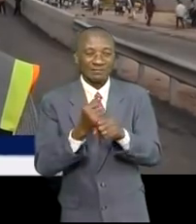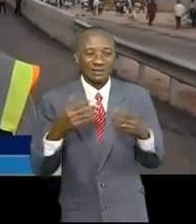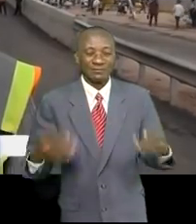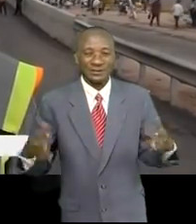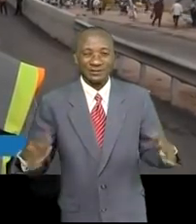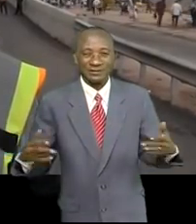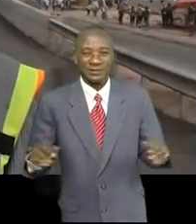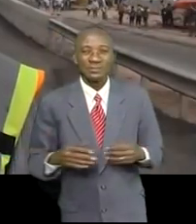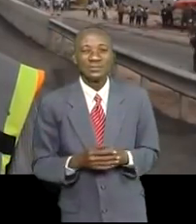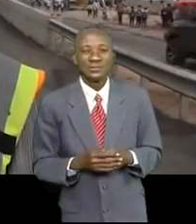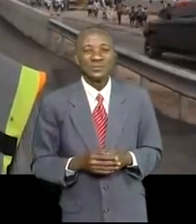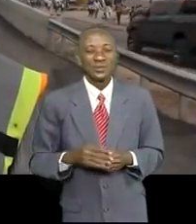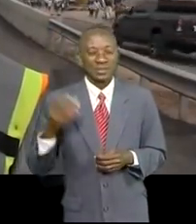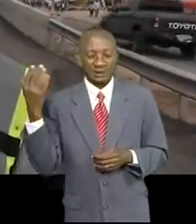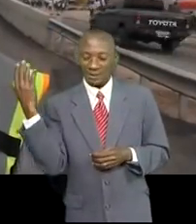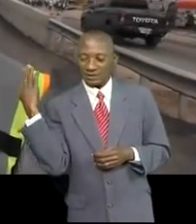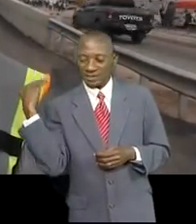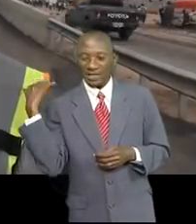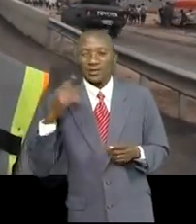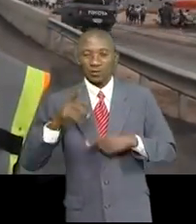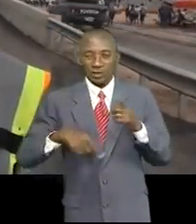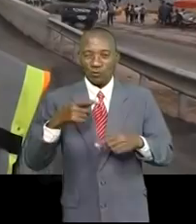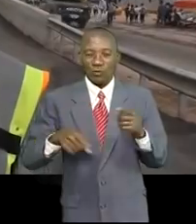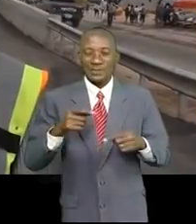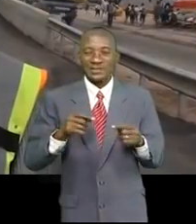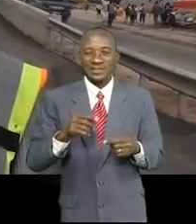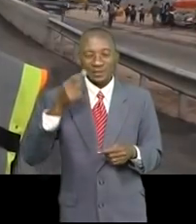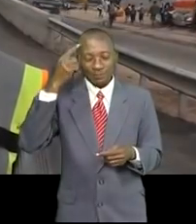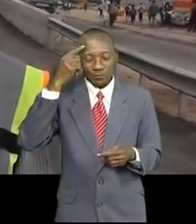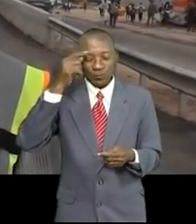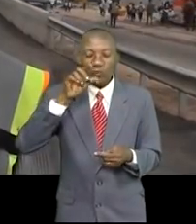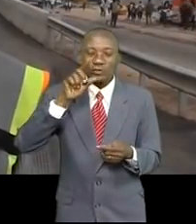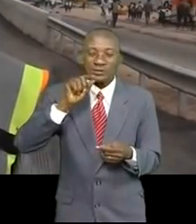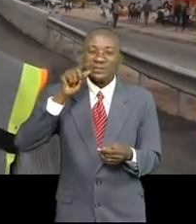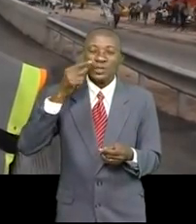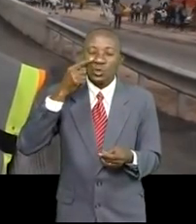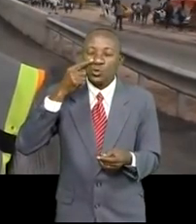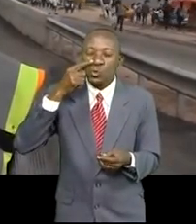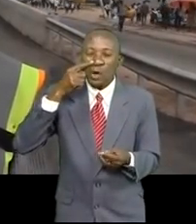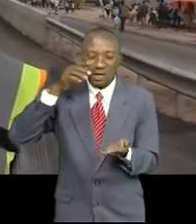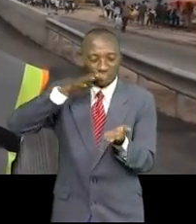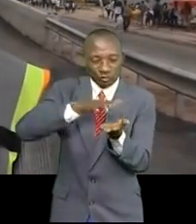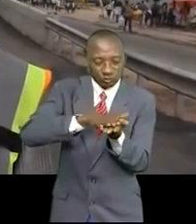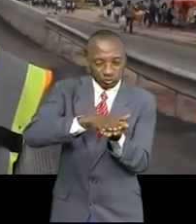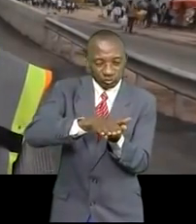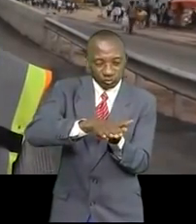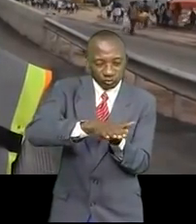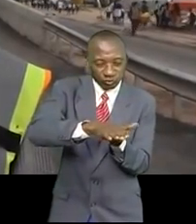placer les enrobés, il y a eu des égratignures qu'il faudrait colmater avec du